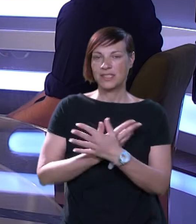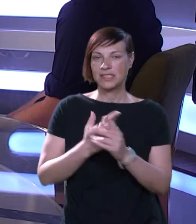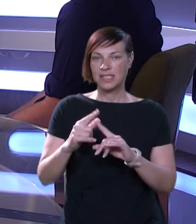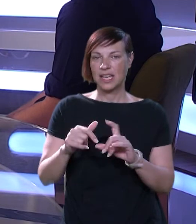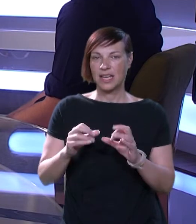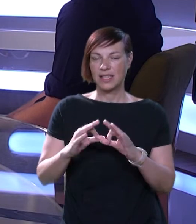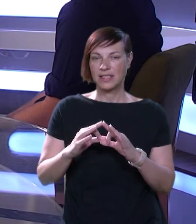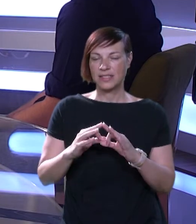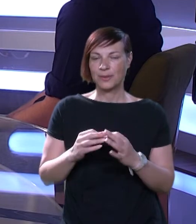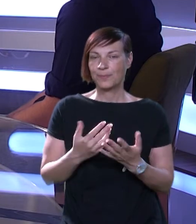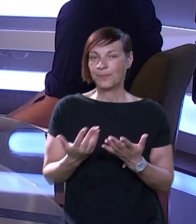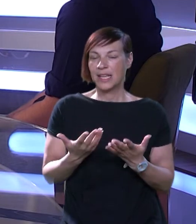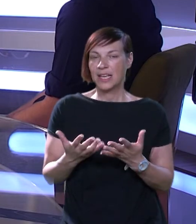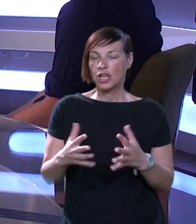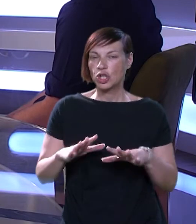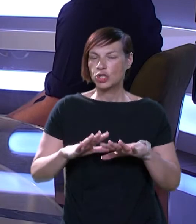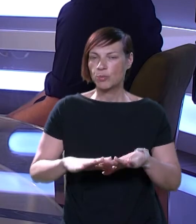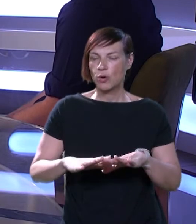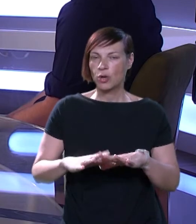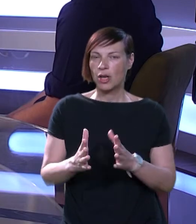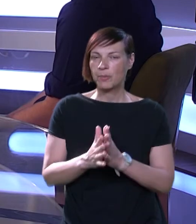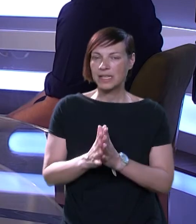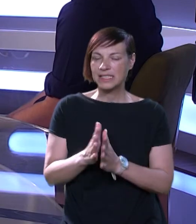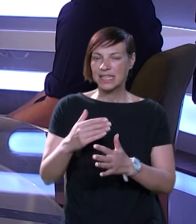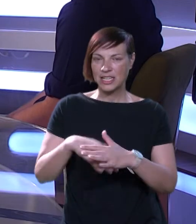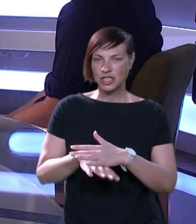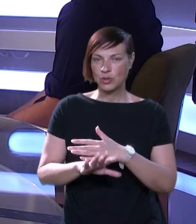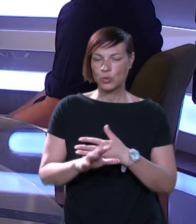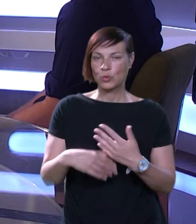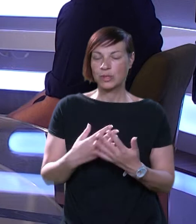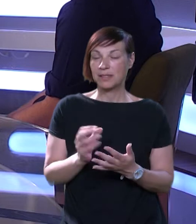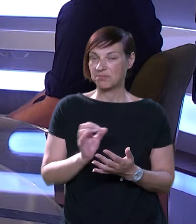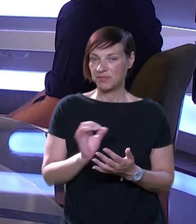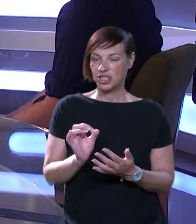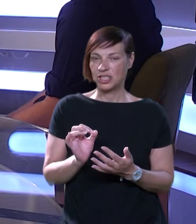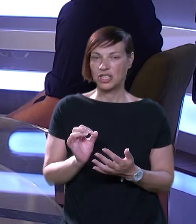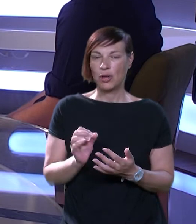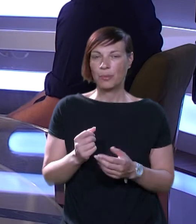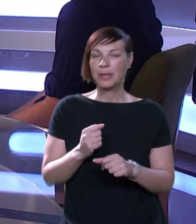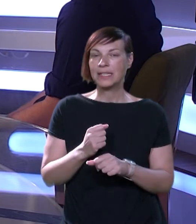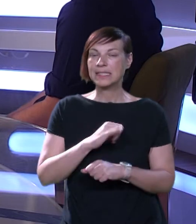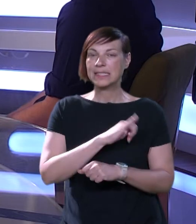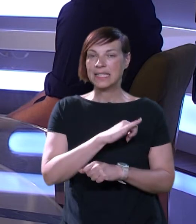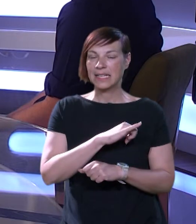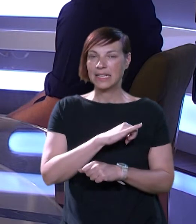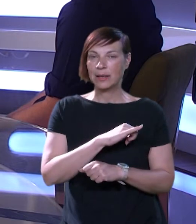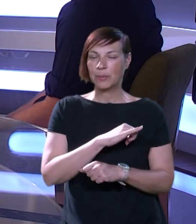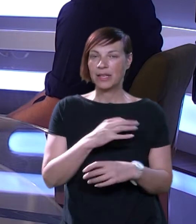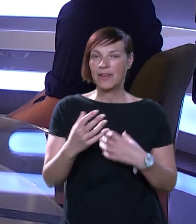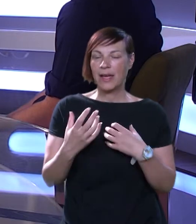univerzijade. Tako da smo nekako uklopili taj Zločin unutra. Ispala je baš luda jedna